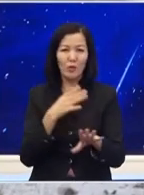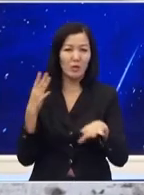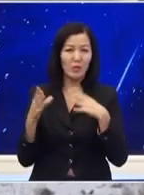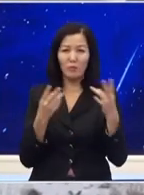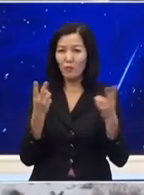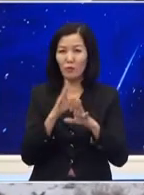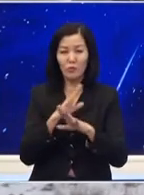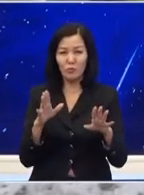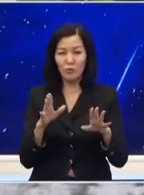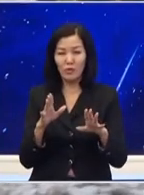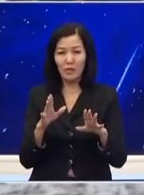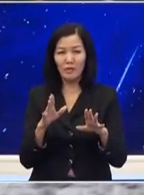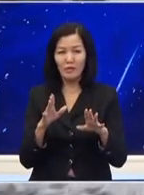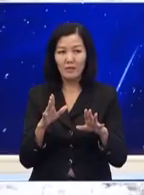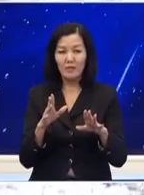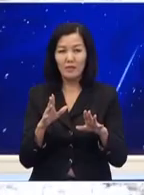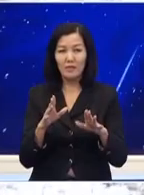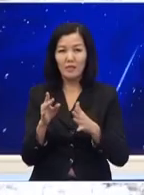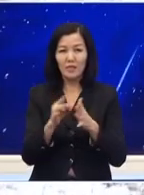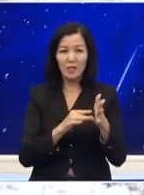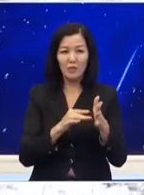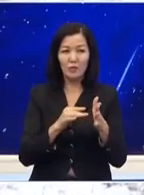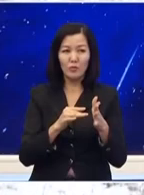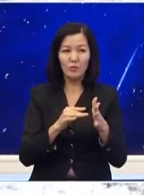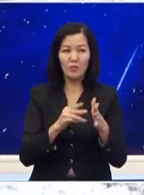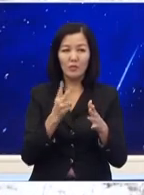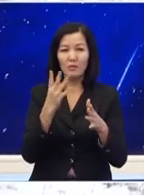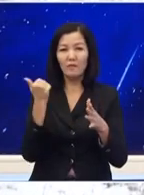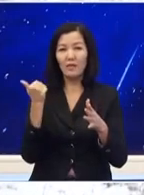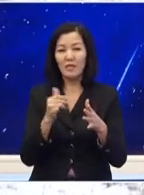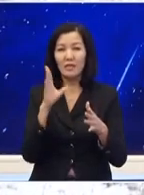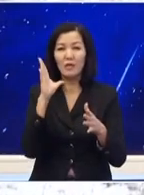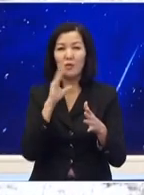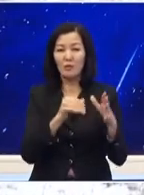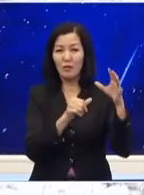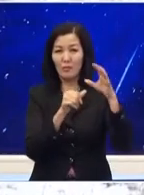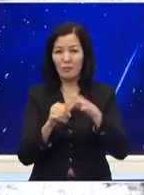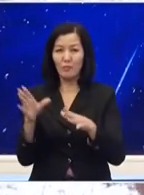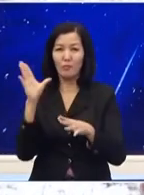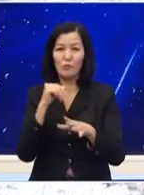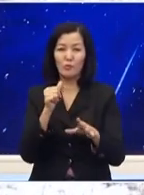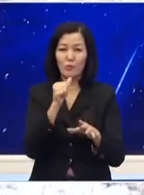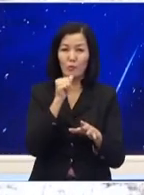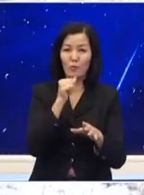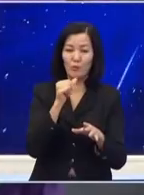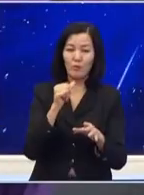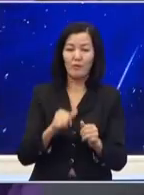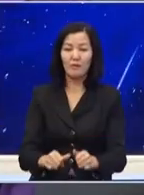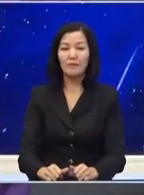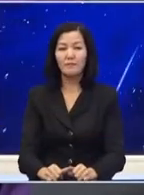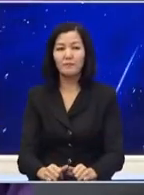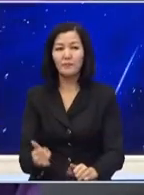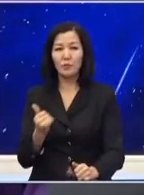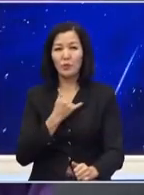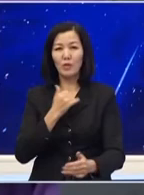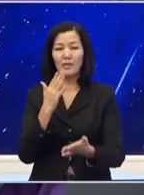чтобы подлететь. Я вот буквально за 2 недели уже начал нормально подлетать, хорошо взлетать. У нас